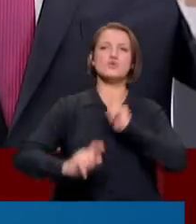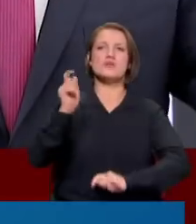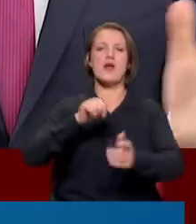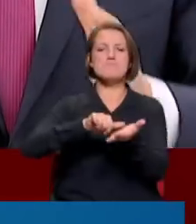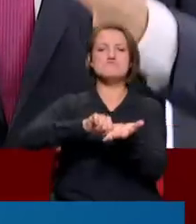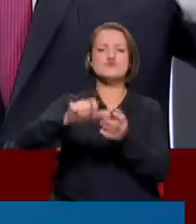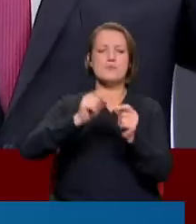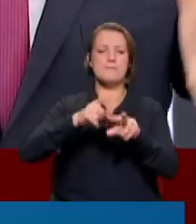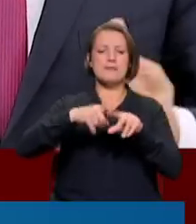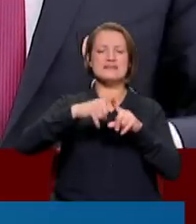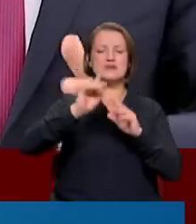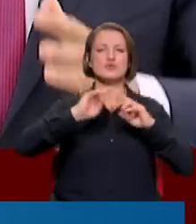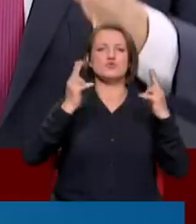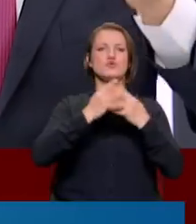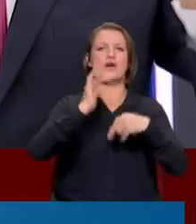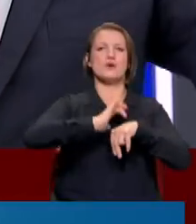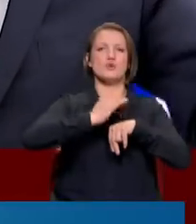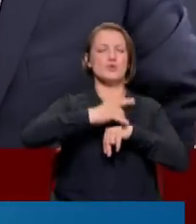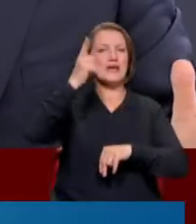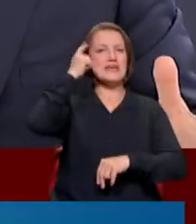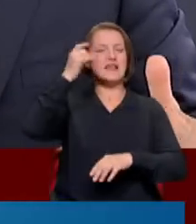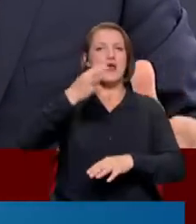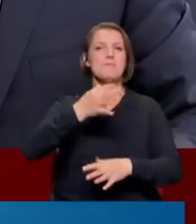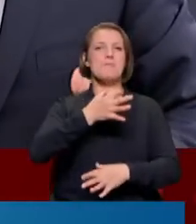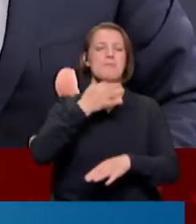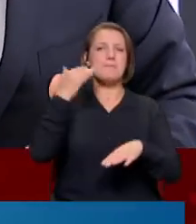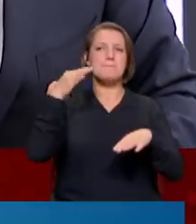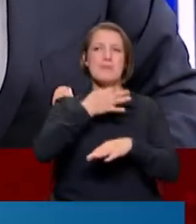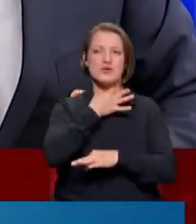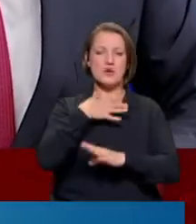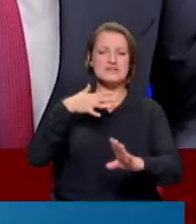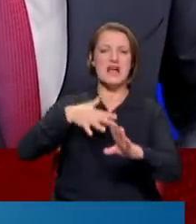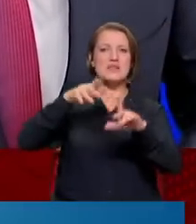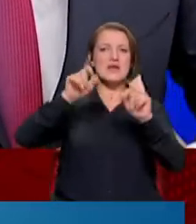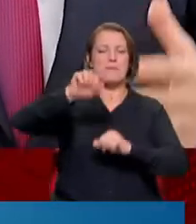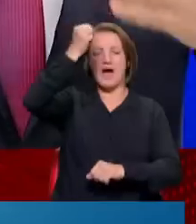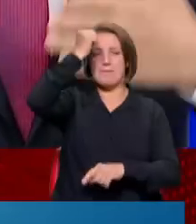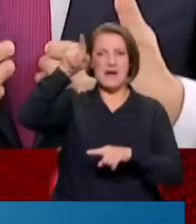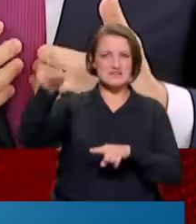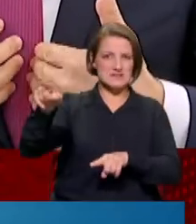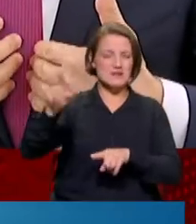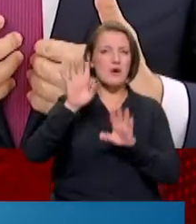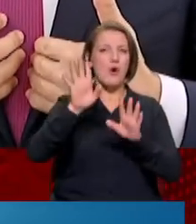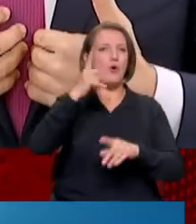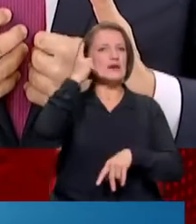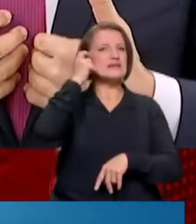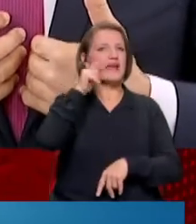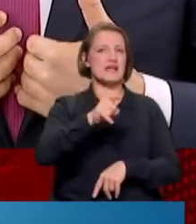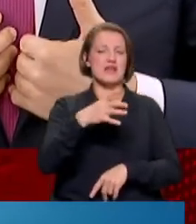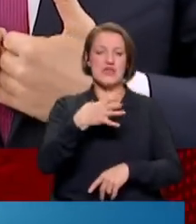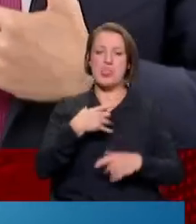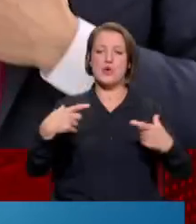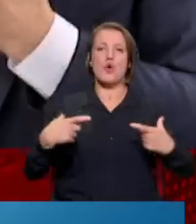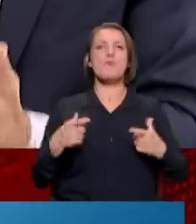bütün dünya D ülkelerinde İsrail mağdur saldırı yapan Hamas o zaman İsrail meşru olarak